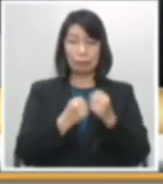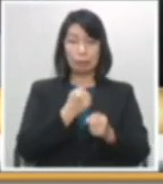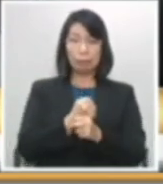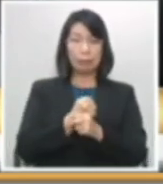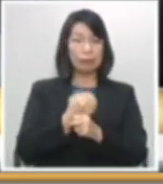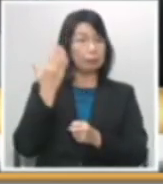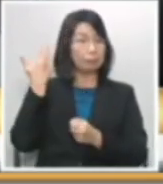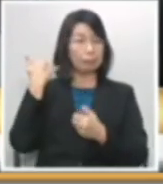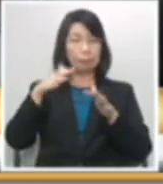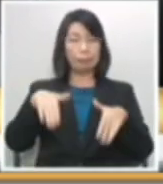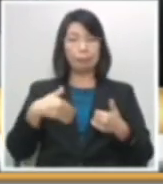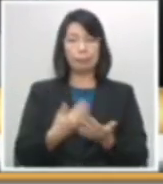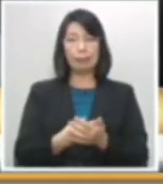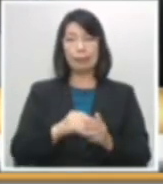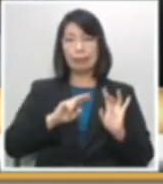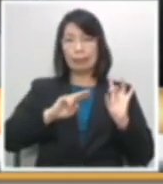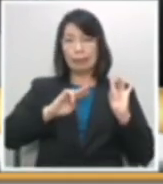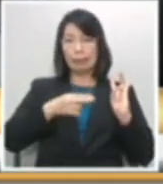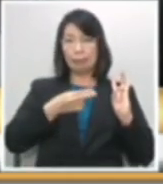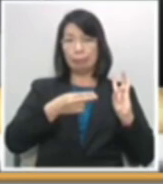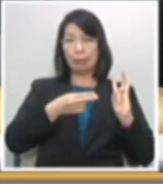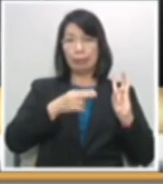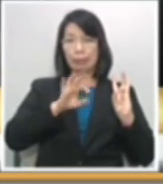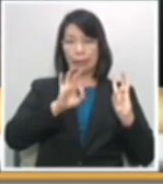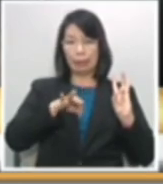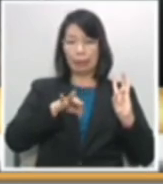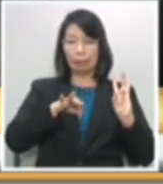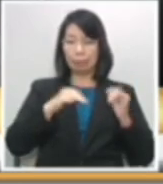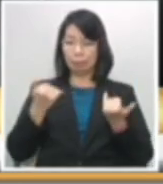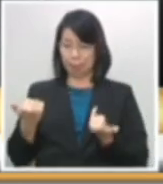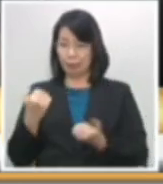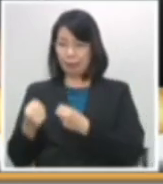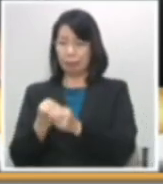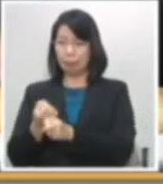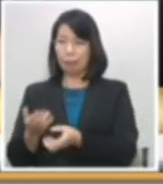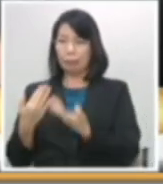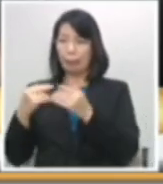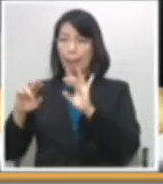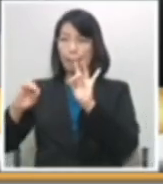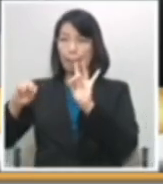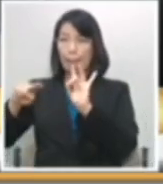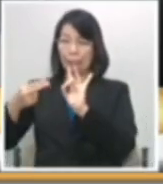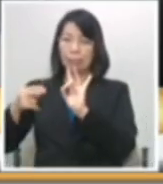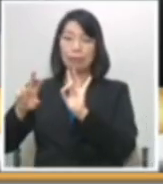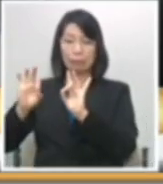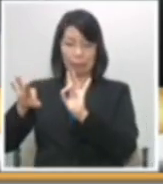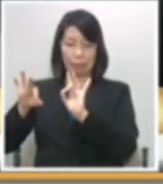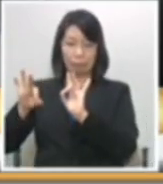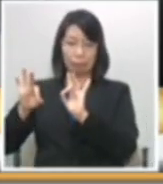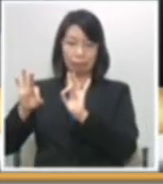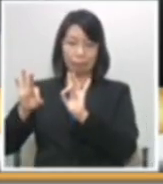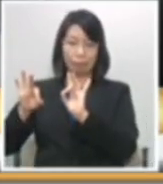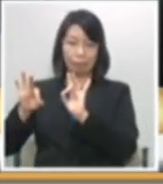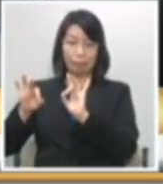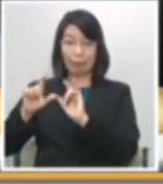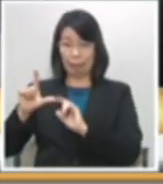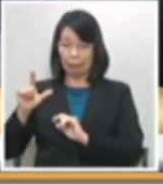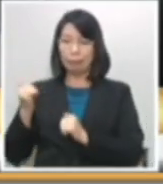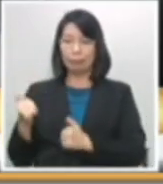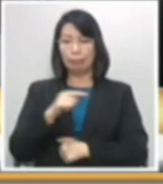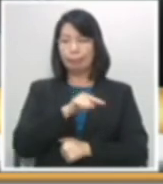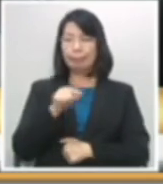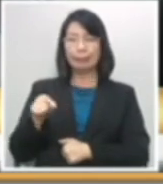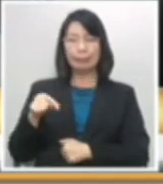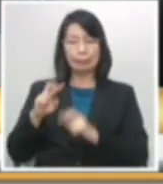79,000 ปีนี้ให้ไป 89,000 เพิ่มมาล้านบาทผมก็คงไม่ไปลงรายละเอียดว่าให้ใครผมส